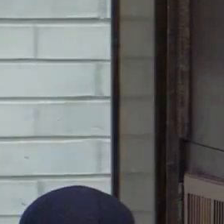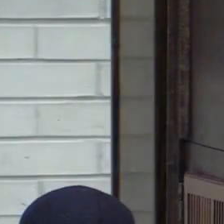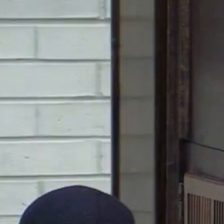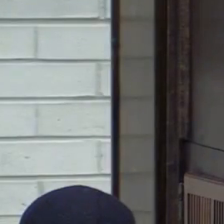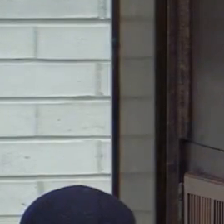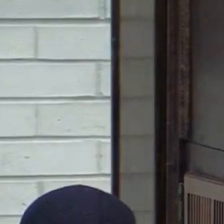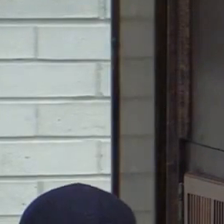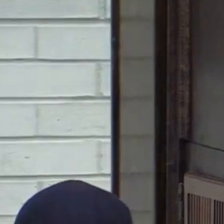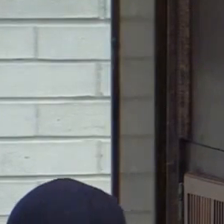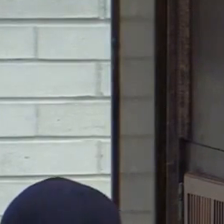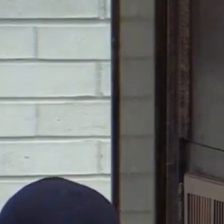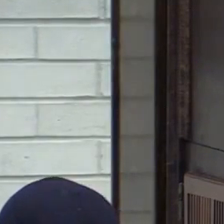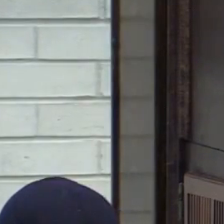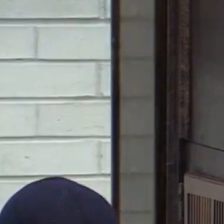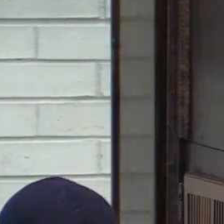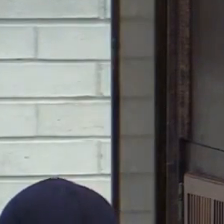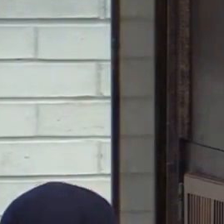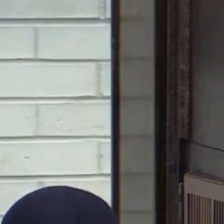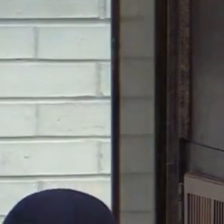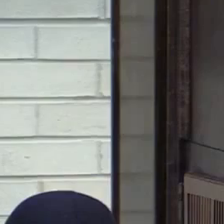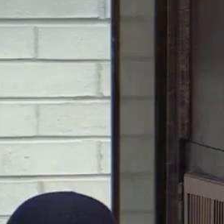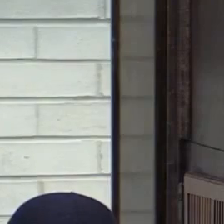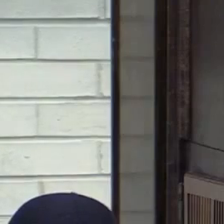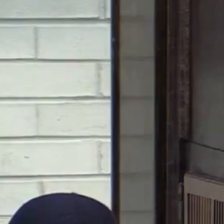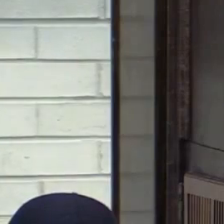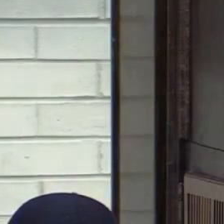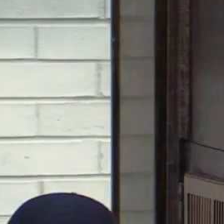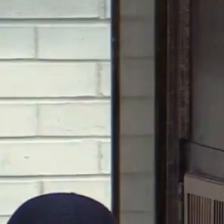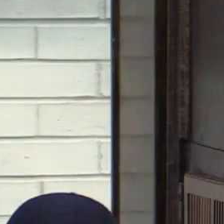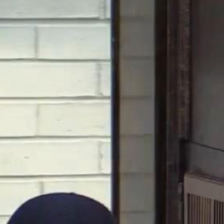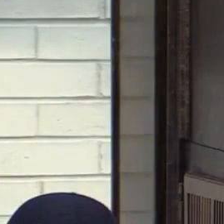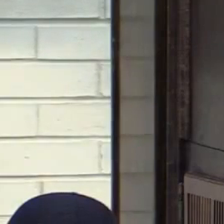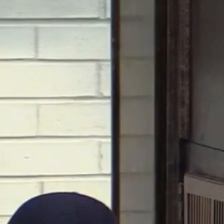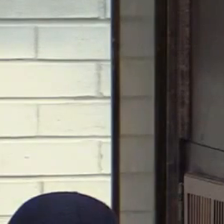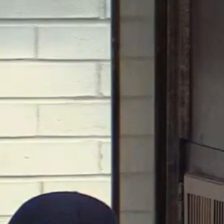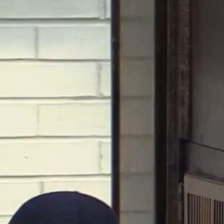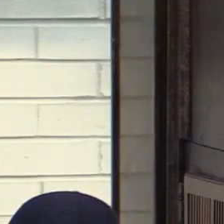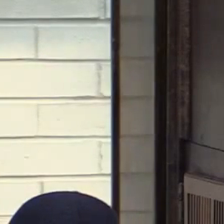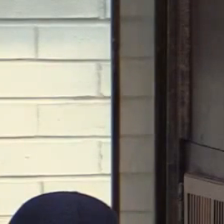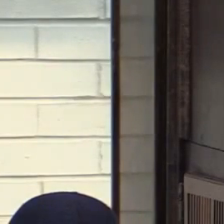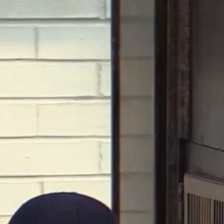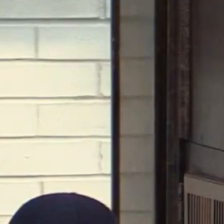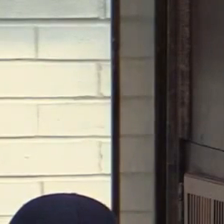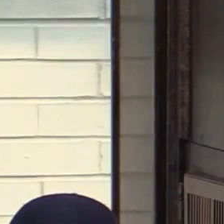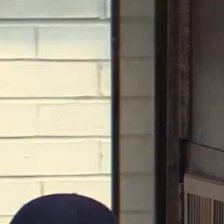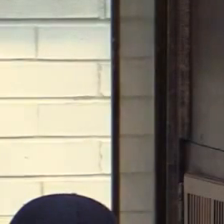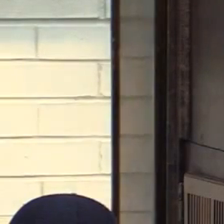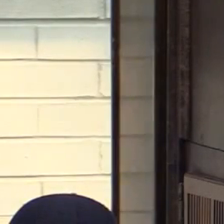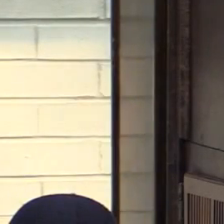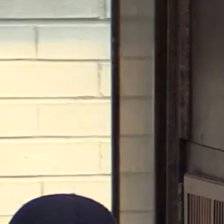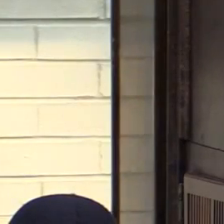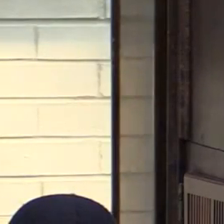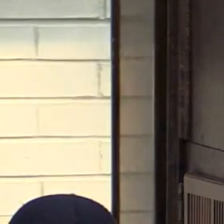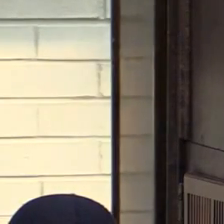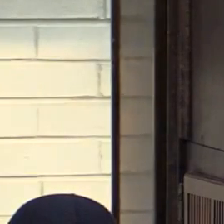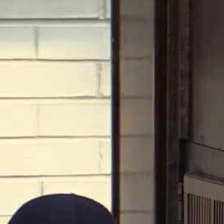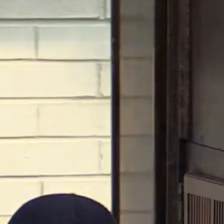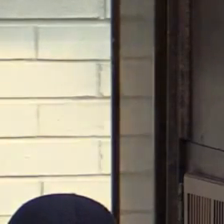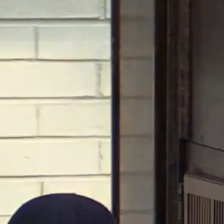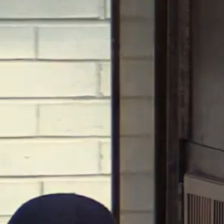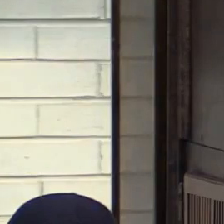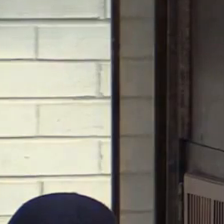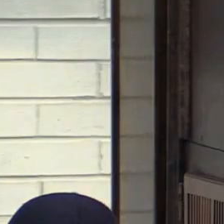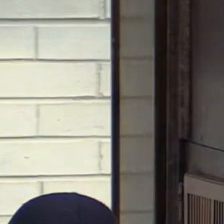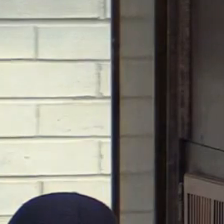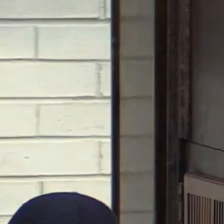اللهم اغفر لنا ذنوبنا وإسرافنا في أمرنا، وثبت أقدامنا. اللهم انصر المجاهدين يا رب